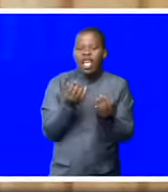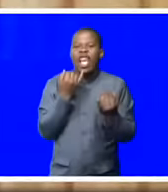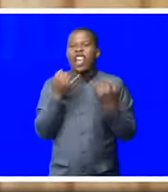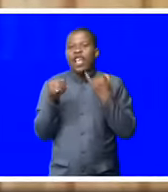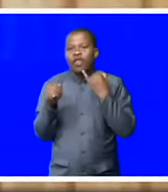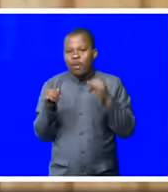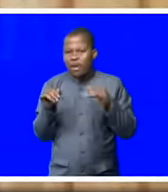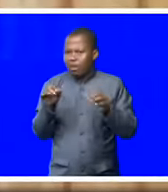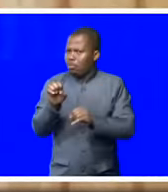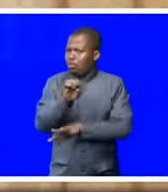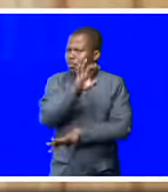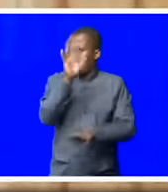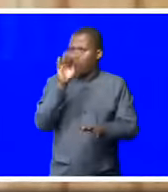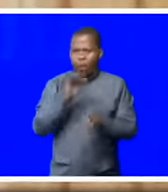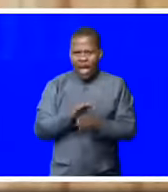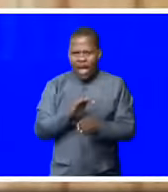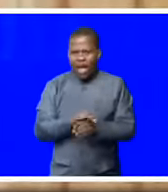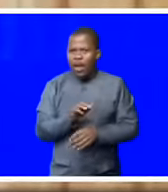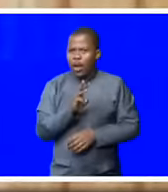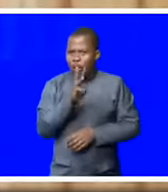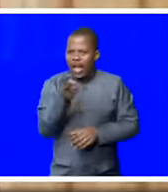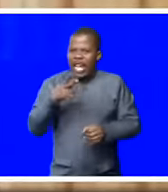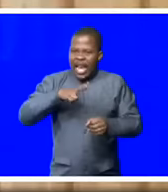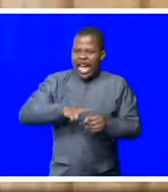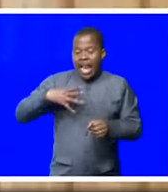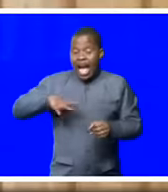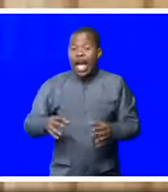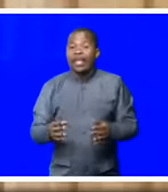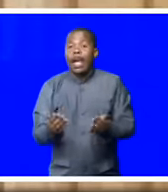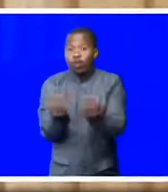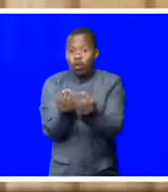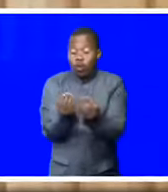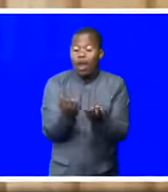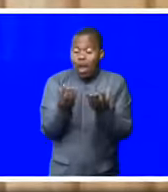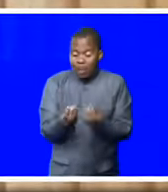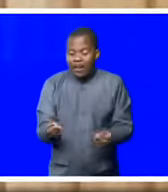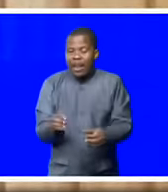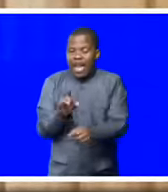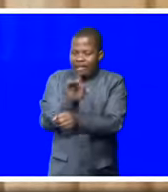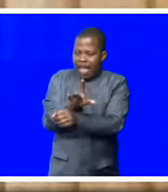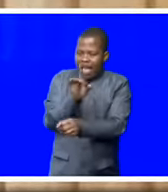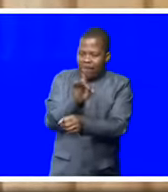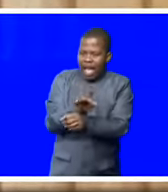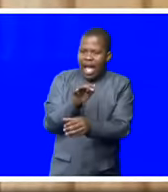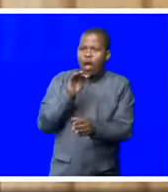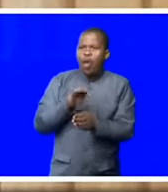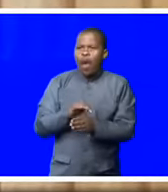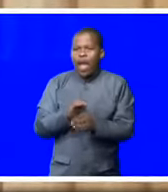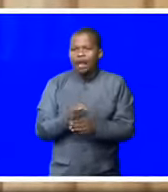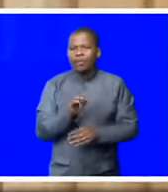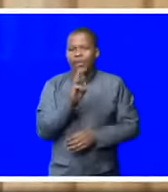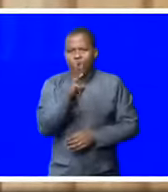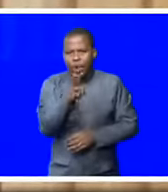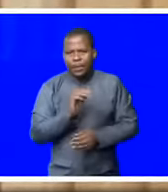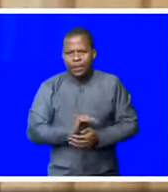siyakhona sidakwenta konke labakushito njengoba bakushito base sifike indlela